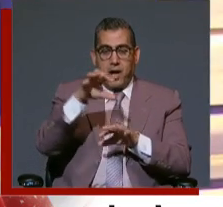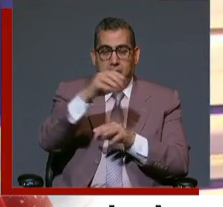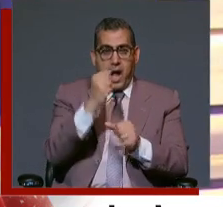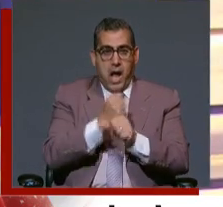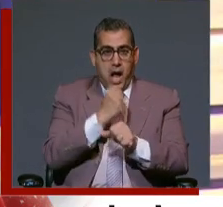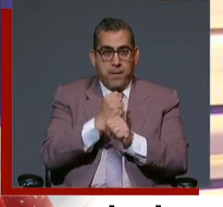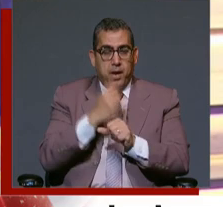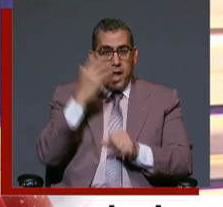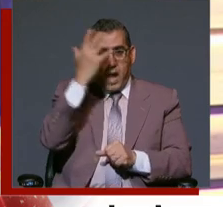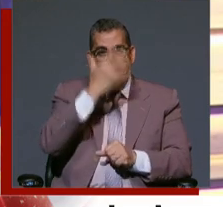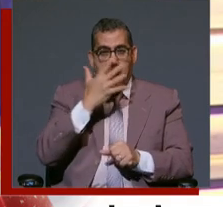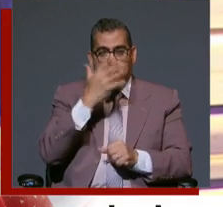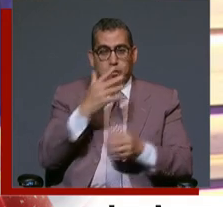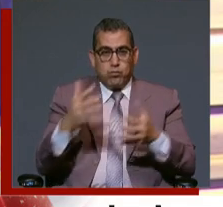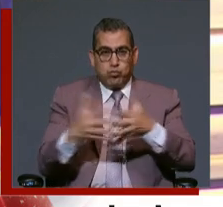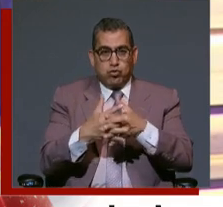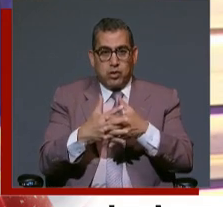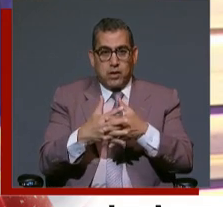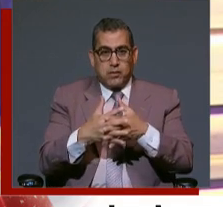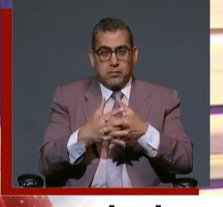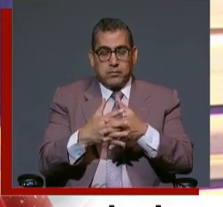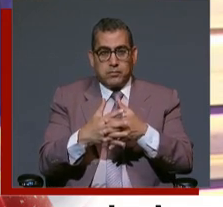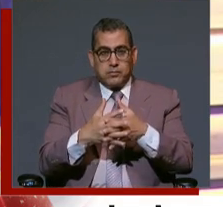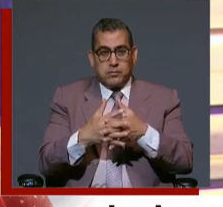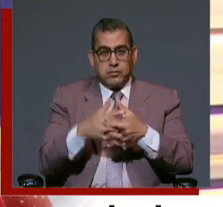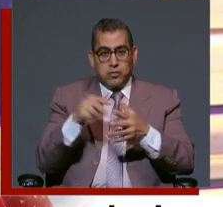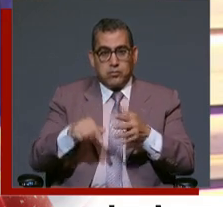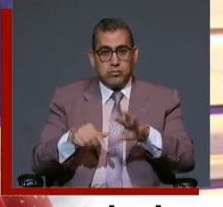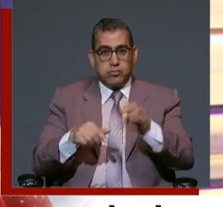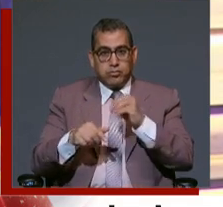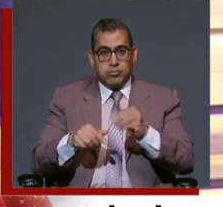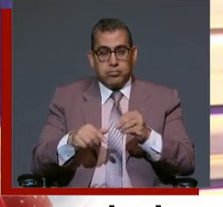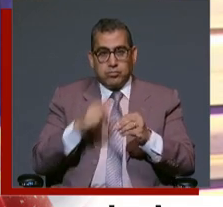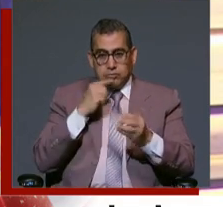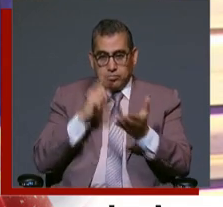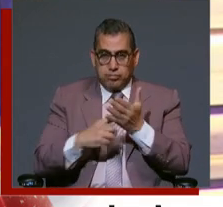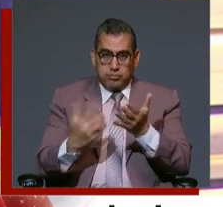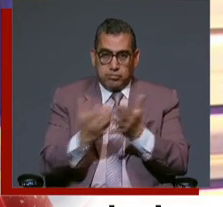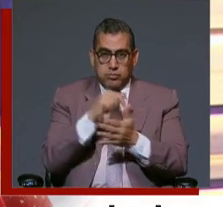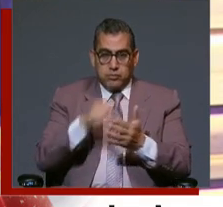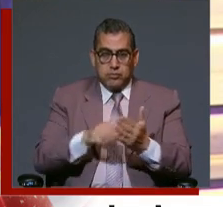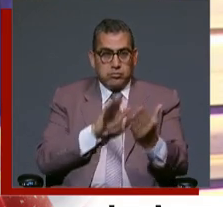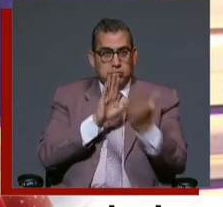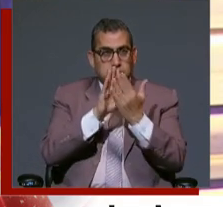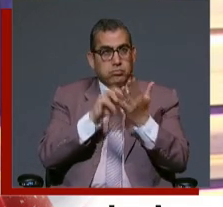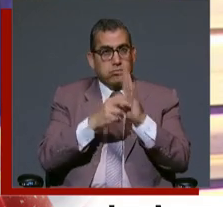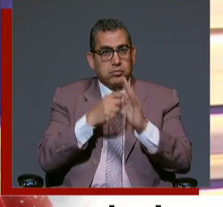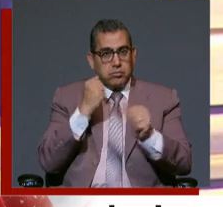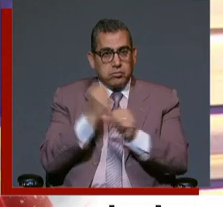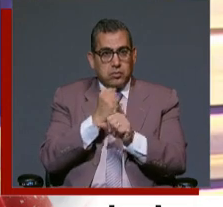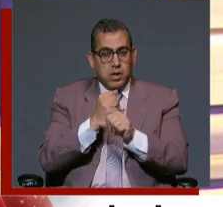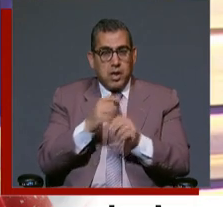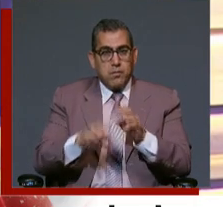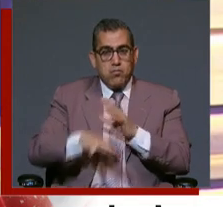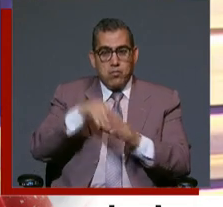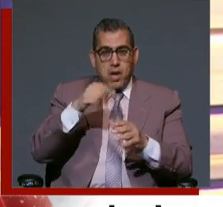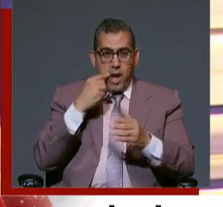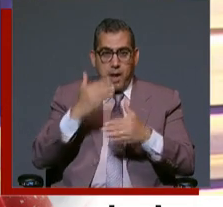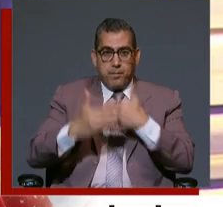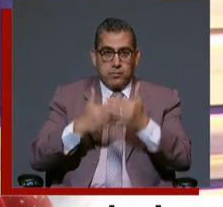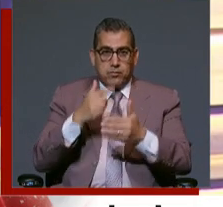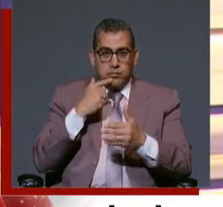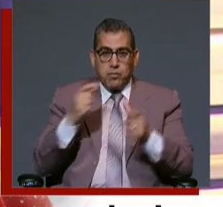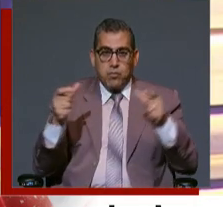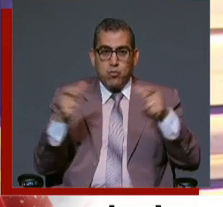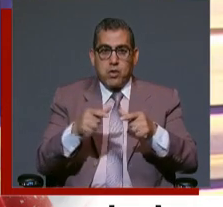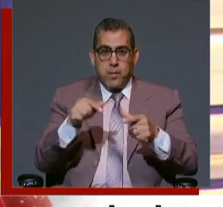الإفريقي المشترك، وما نحضره اليوم، ما نحن في صدده في هذه القاعة وامتداد أعمال هذا المؤتمر